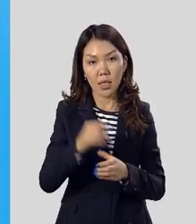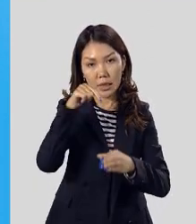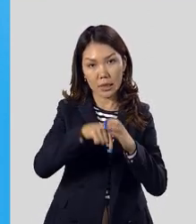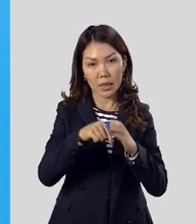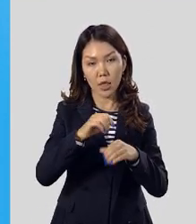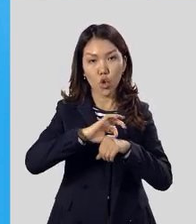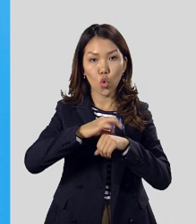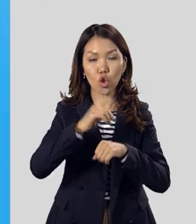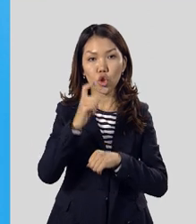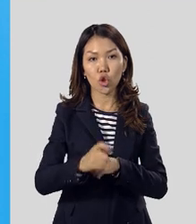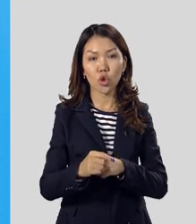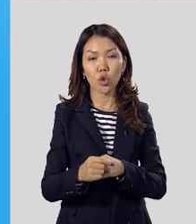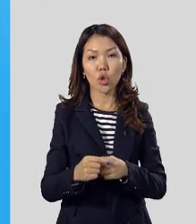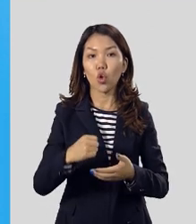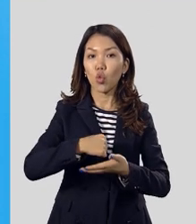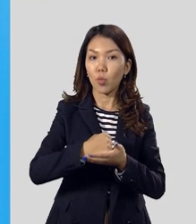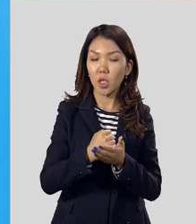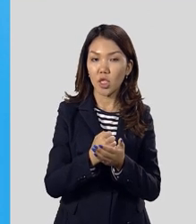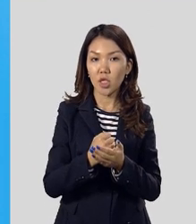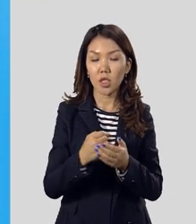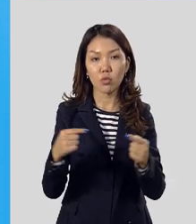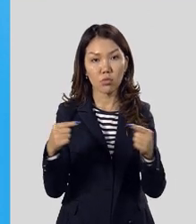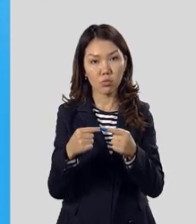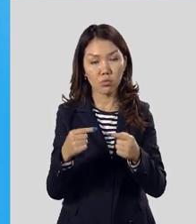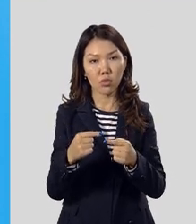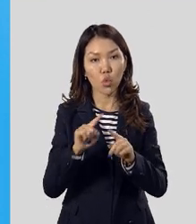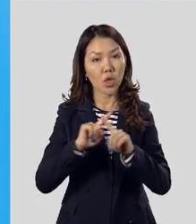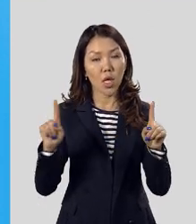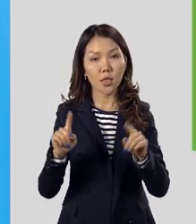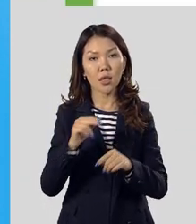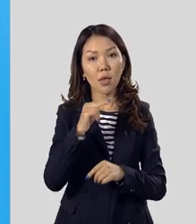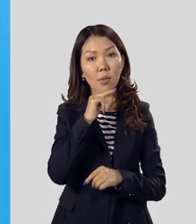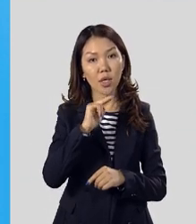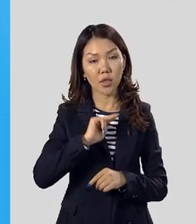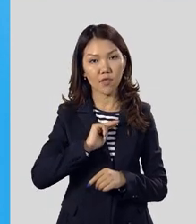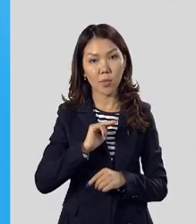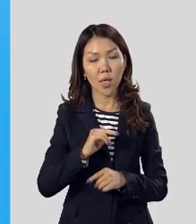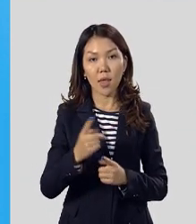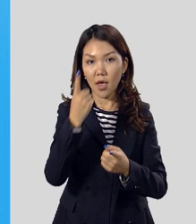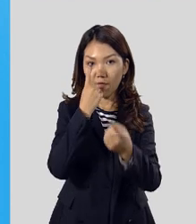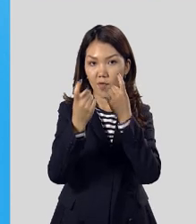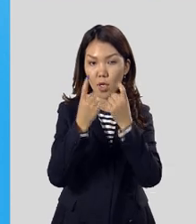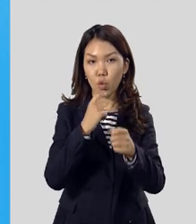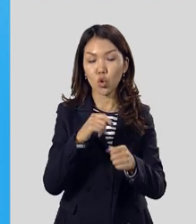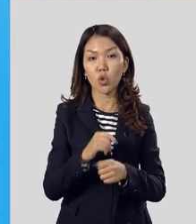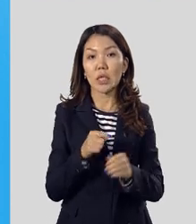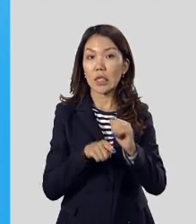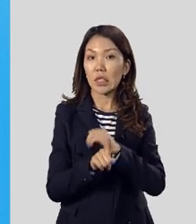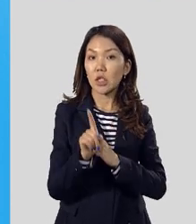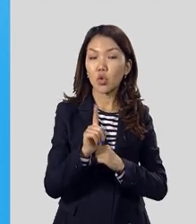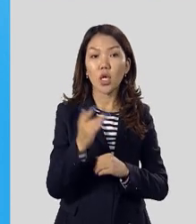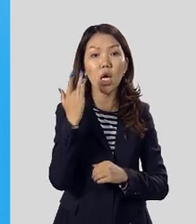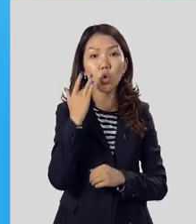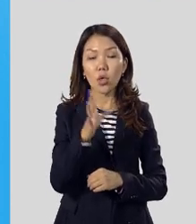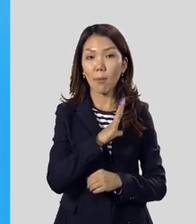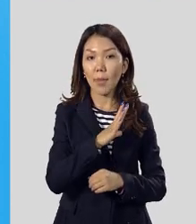и убедились в ее уникальности. Обратите внимание на информационные ресурсы, которые были